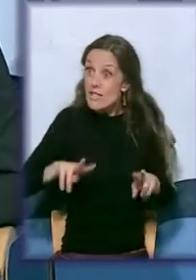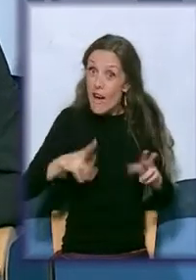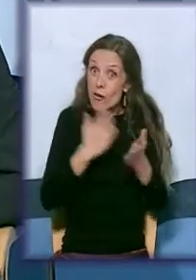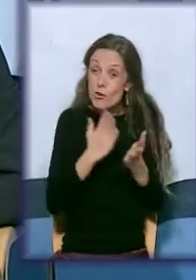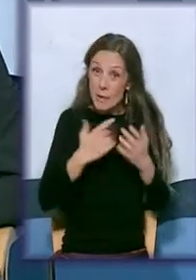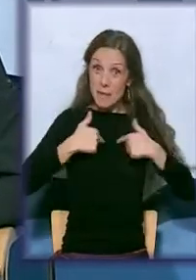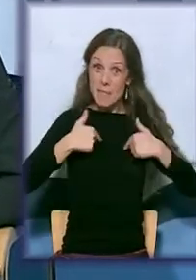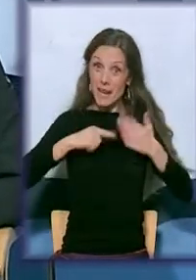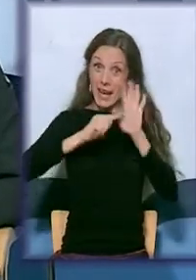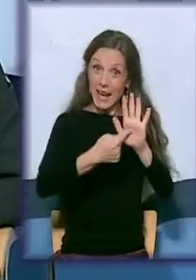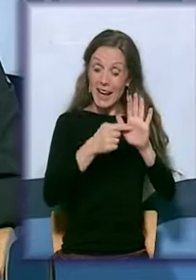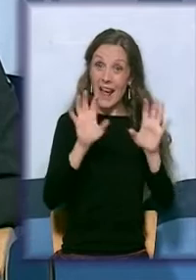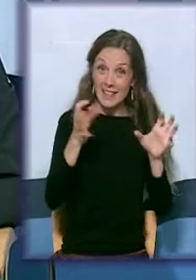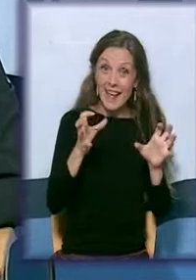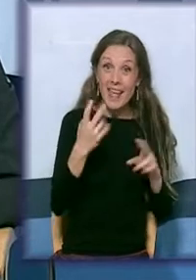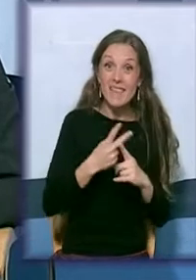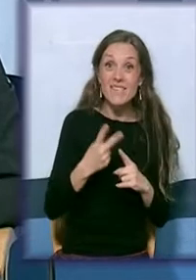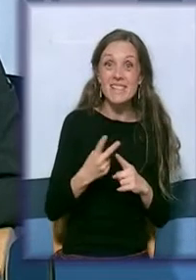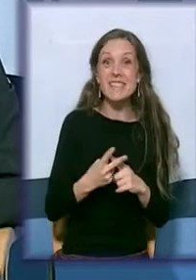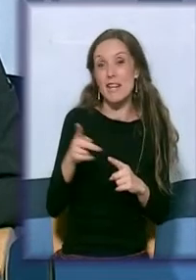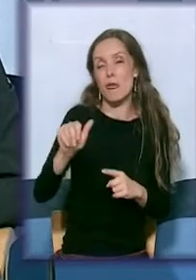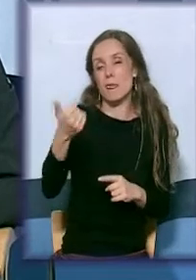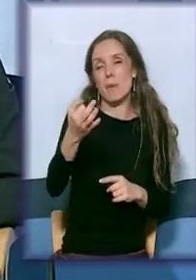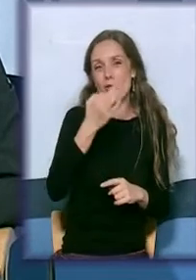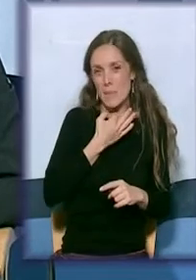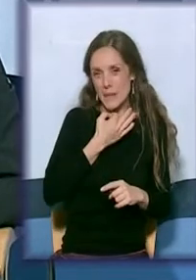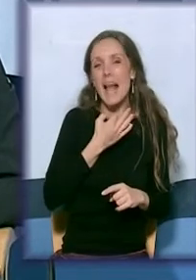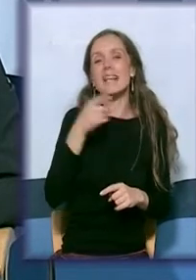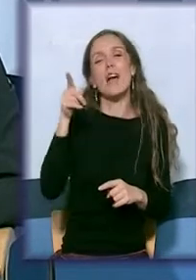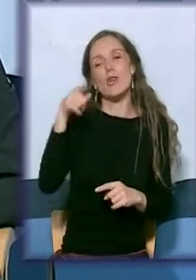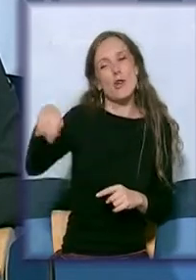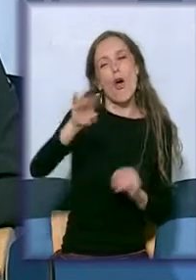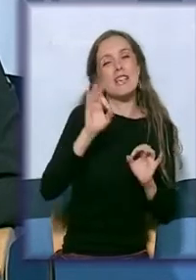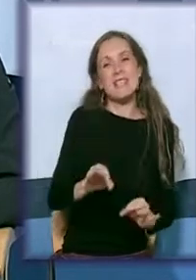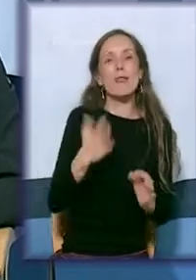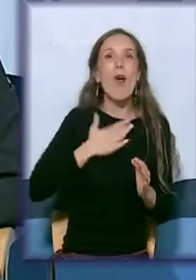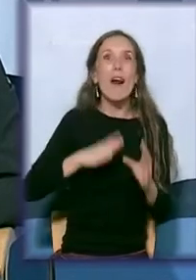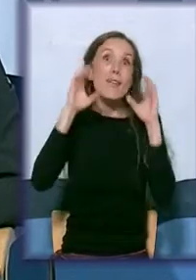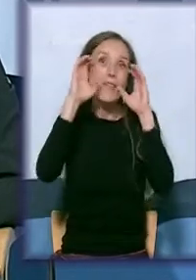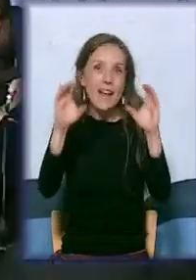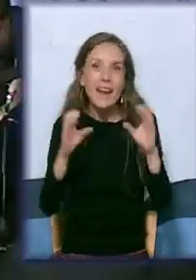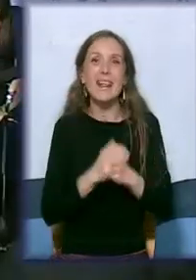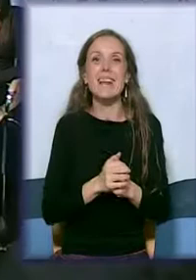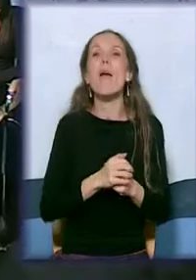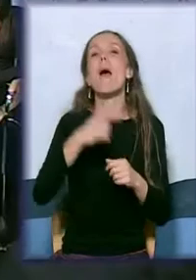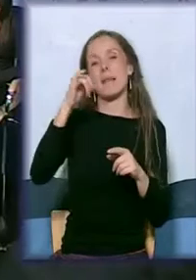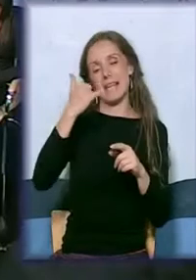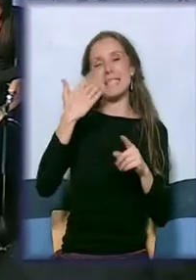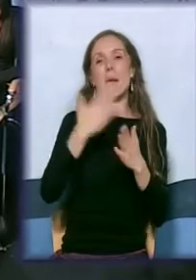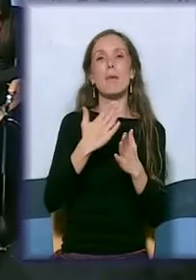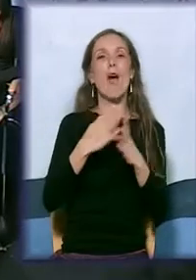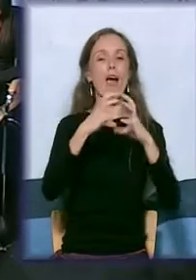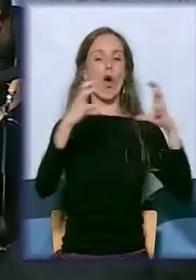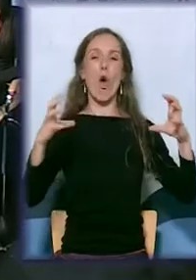bilo prvo pitanje. Da, da, da. Tako da, tako da će i rado i oni da proprate sve ovo. I bilo im je drago. I pa smo mi došli autom na kome je grada Beograda,